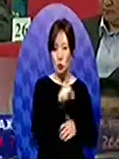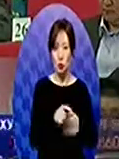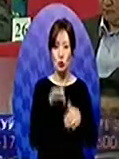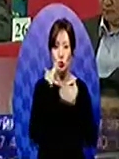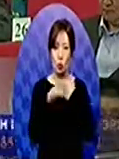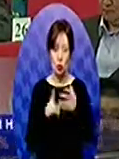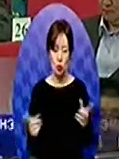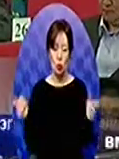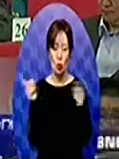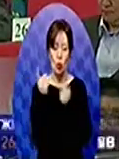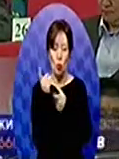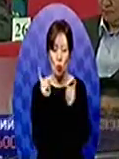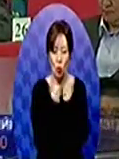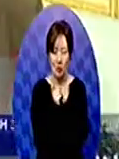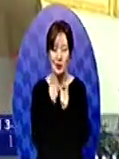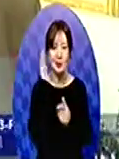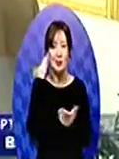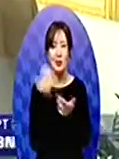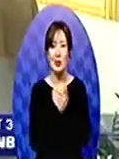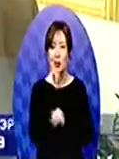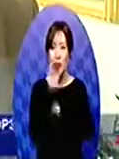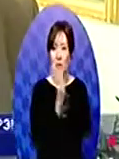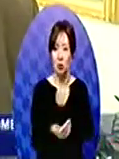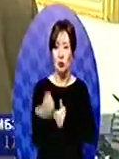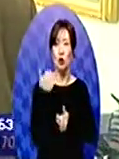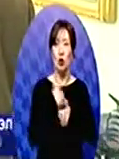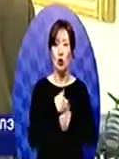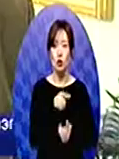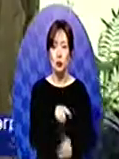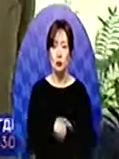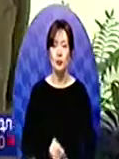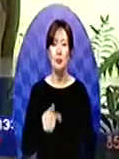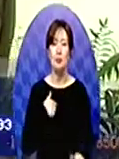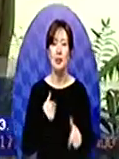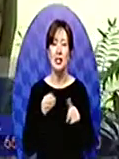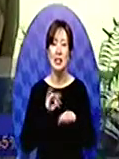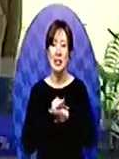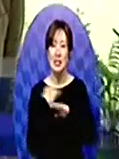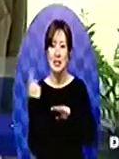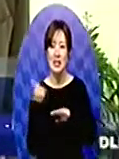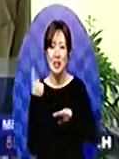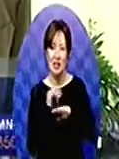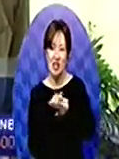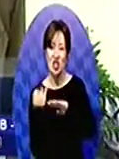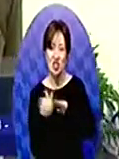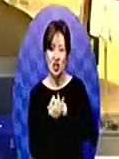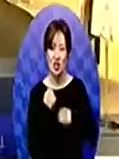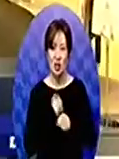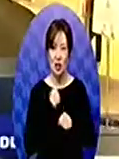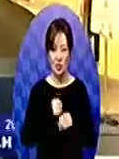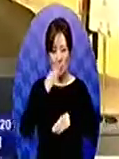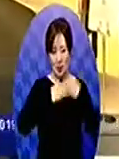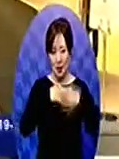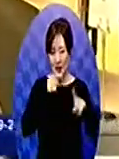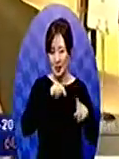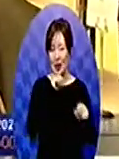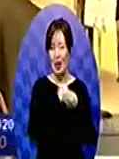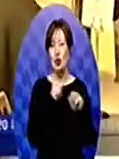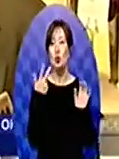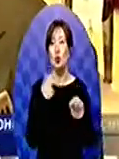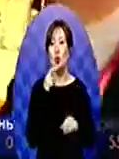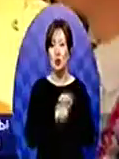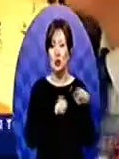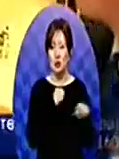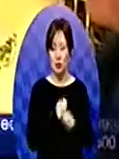асуулгад оролцож байгаа юм. Бидний сахилгааны инженер хэдэг. Барилгын салбарт нийт 30-ад жил ажиллаж байна. Батчир гэж тэтгэврийн